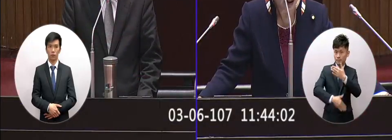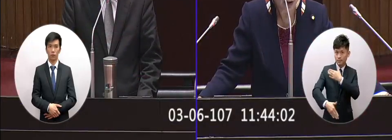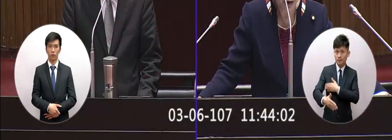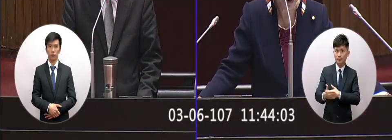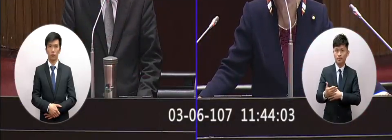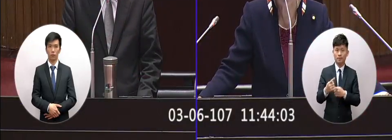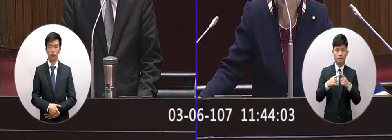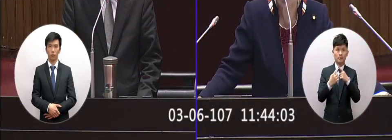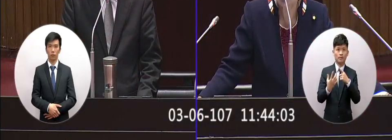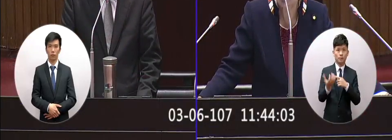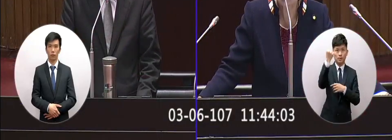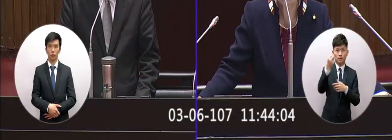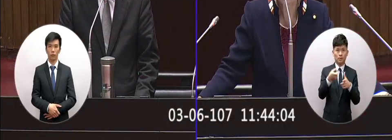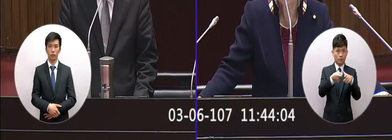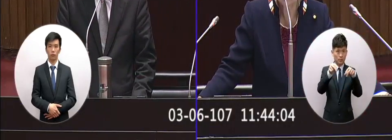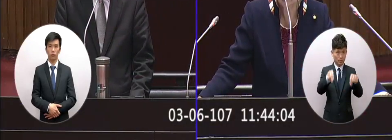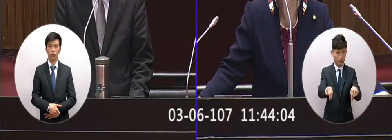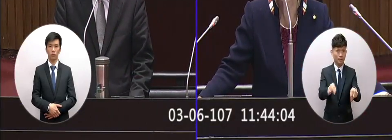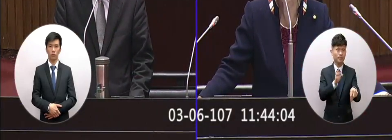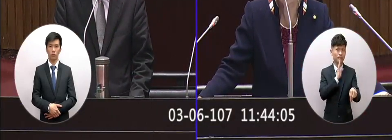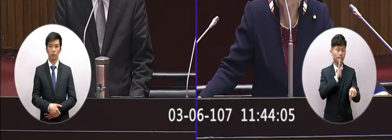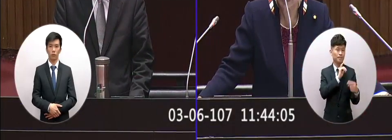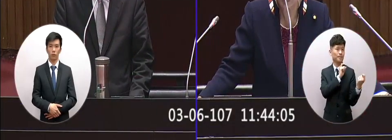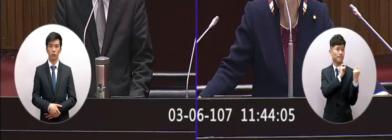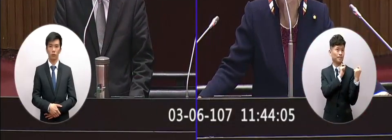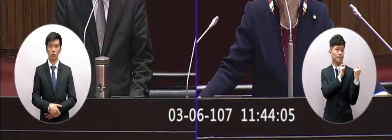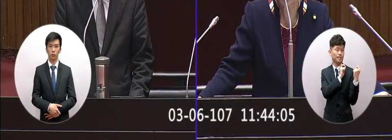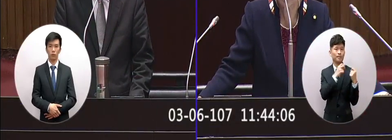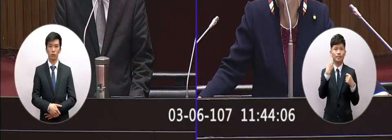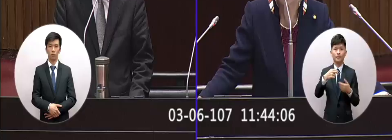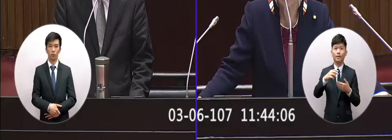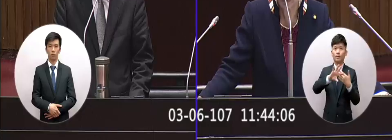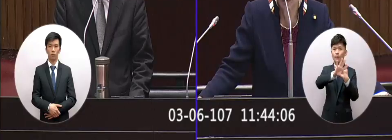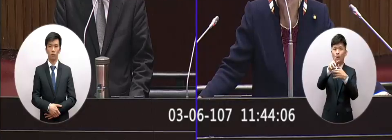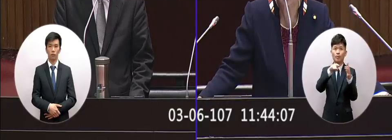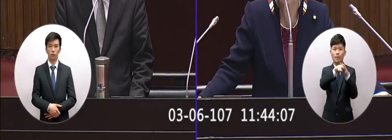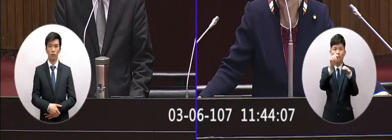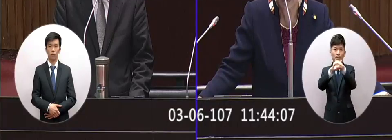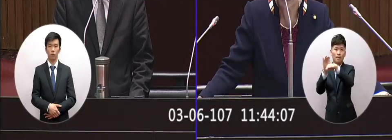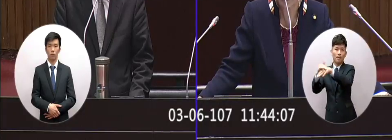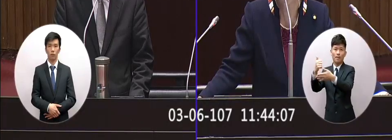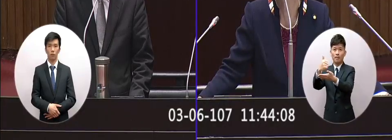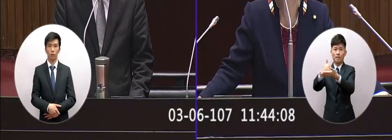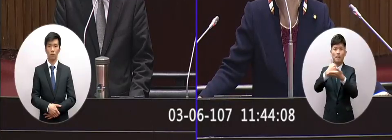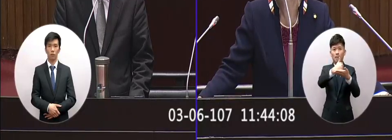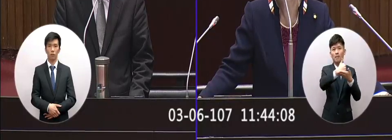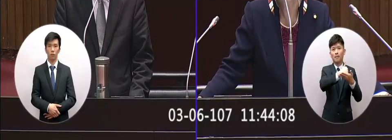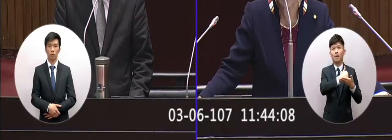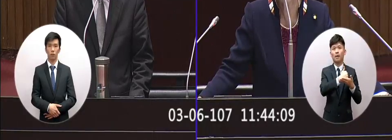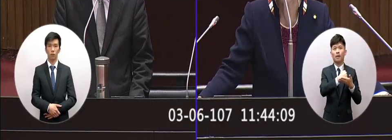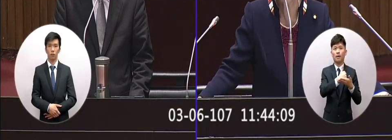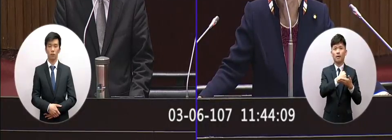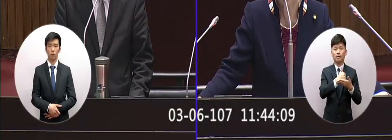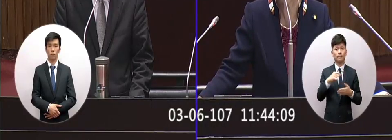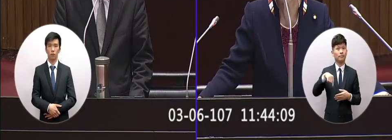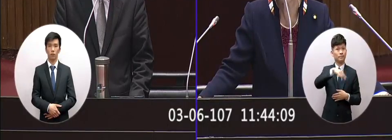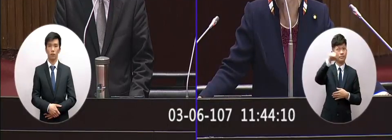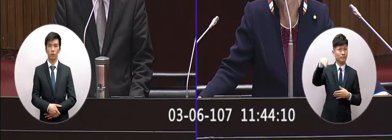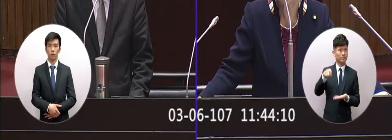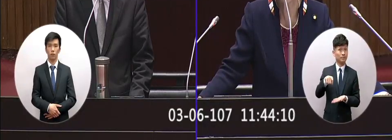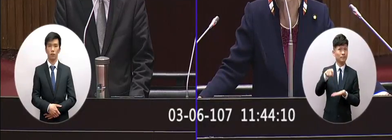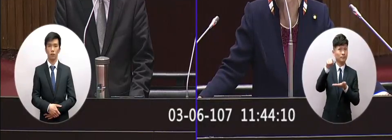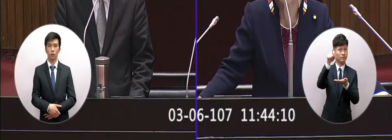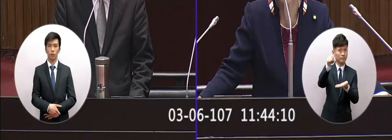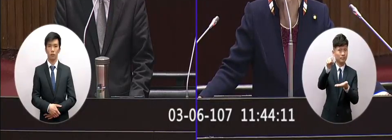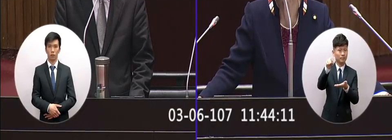个人权权利公约。那前一阵子呢也邀请了国外的专家学者到台湾来，那他们呢也提出